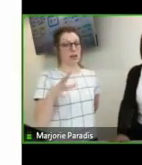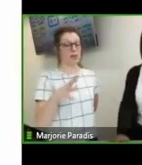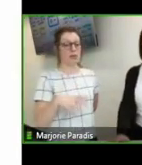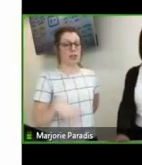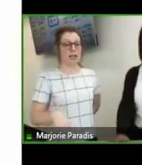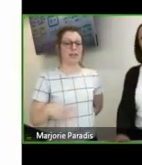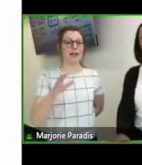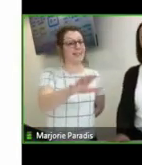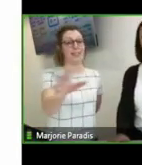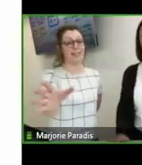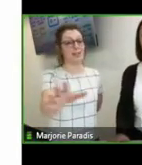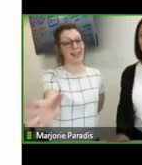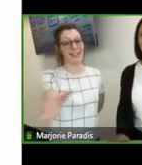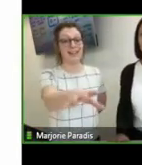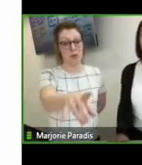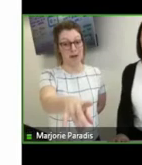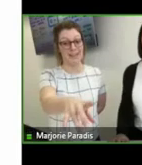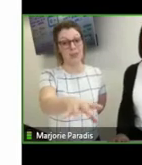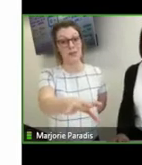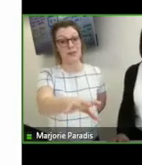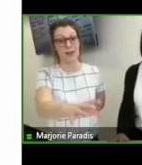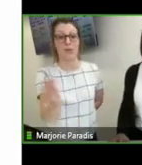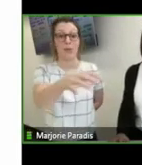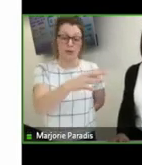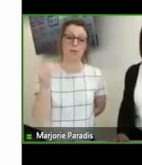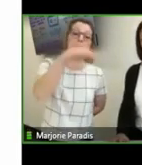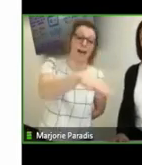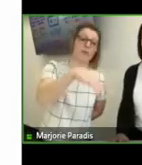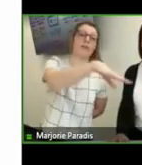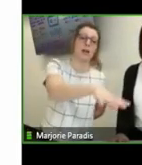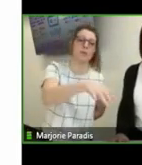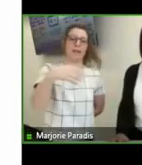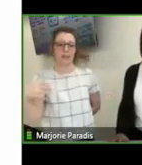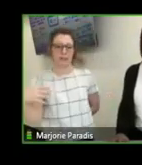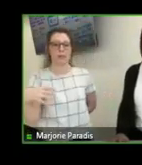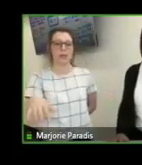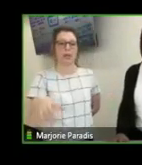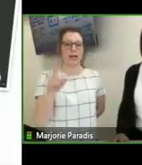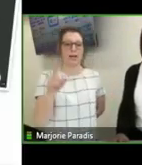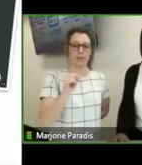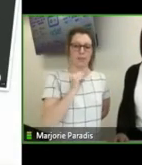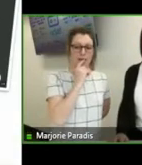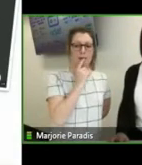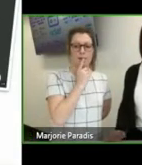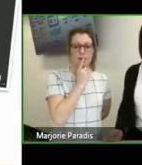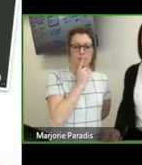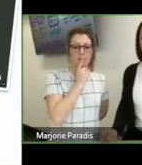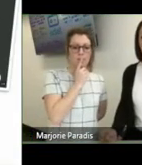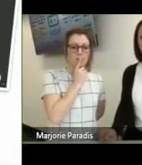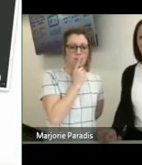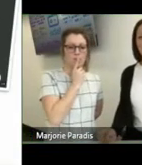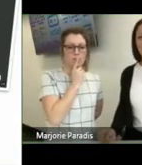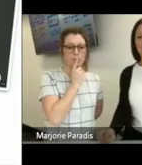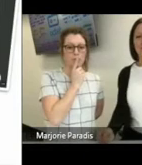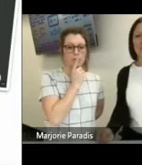allez fouiller là-dedans. C'est présent dans le Padlet aussi, dans le fond. Via le Padlet, vous y aurez accès.